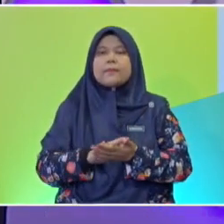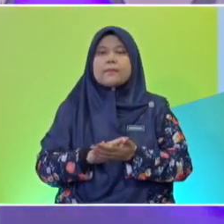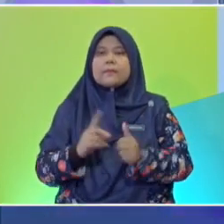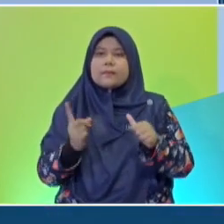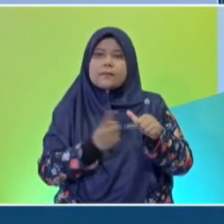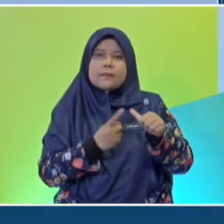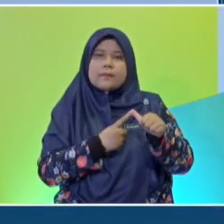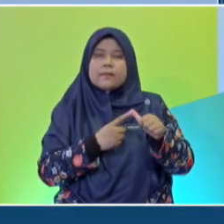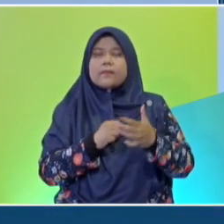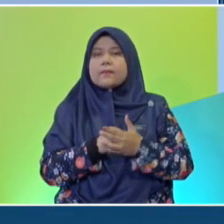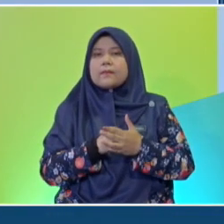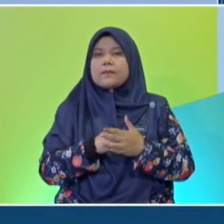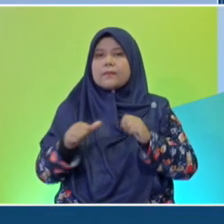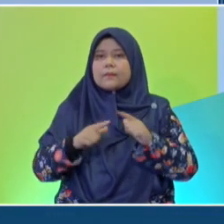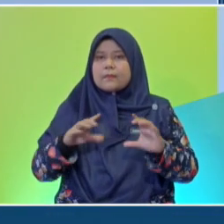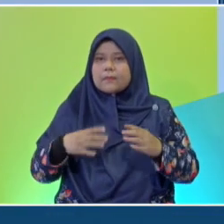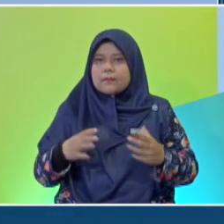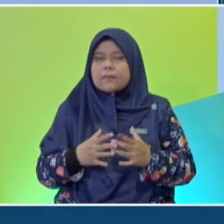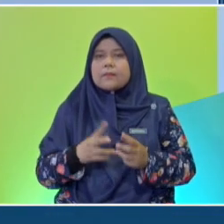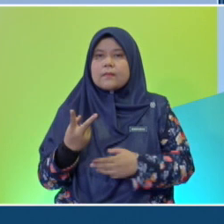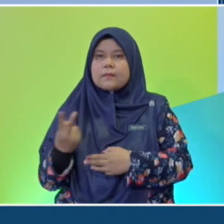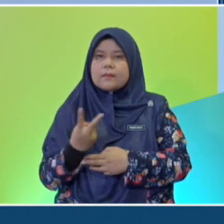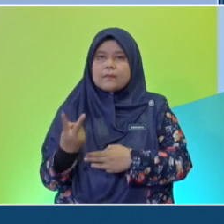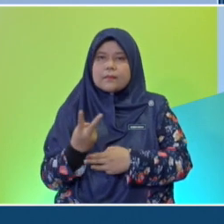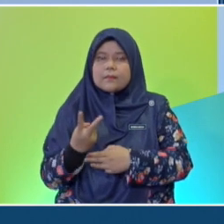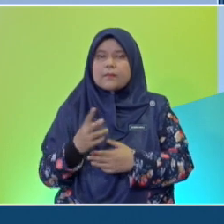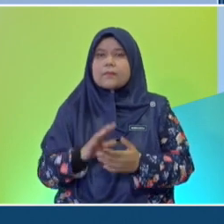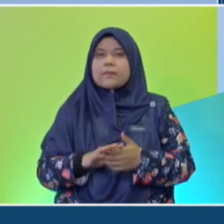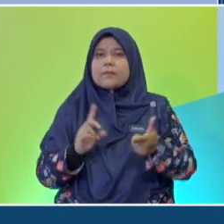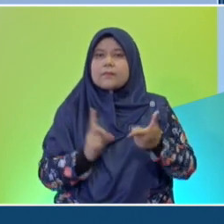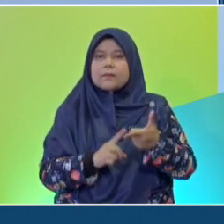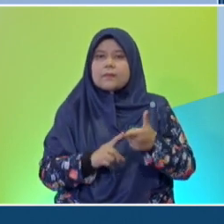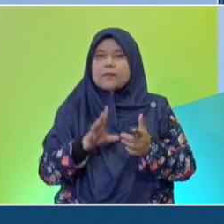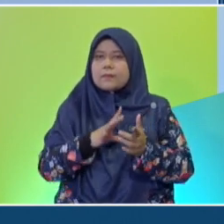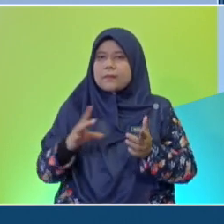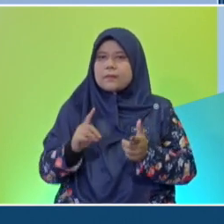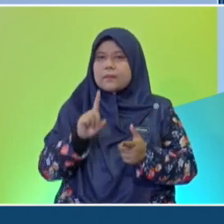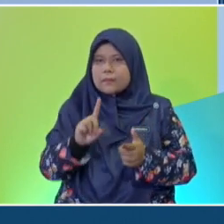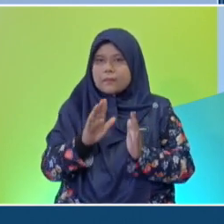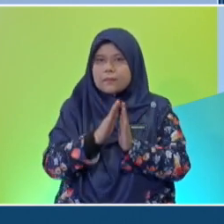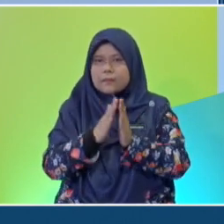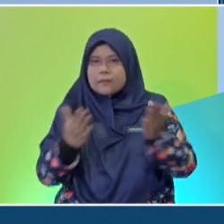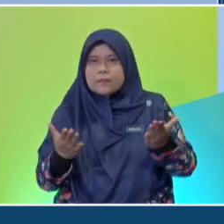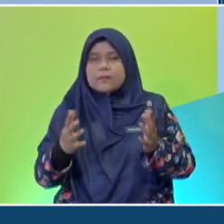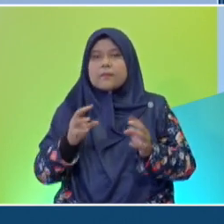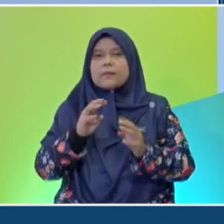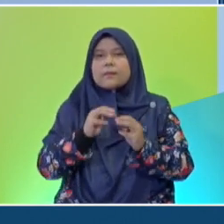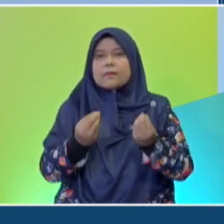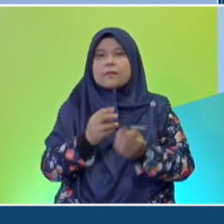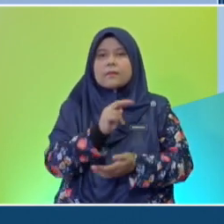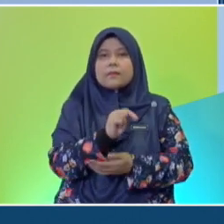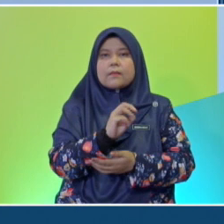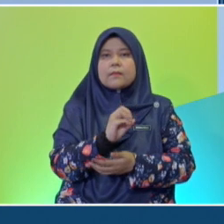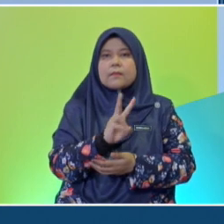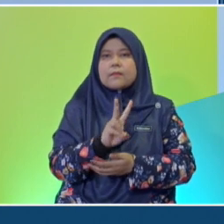pertama lakukan activity ini secara berpasangan oke kedua Pilih satu halaman dari pada buku novel untuk disalin